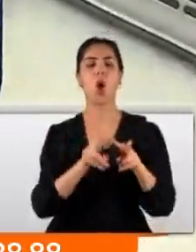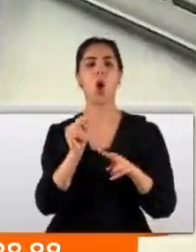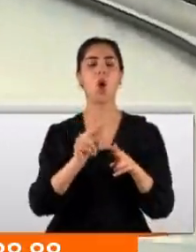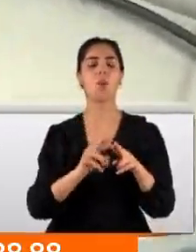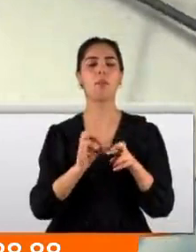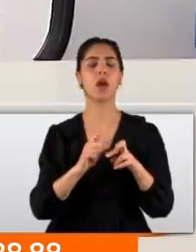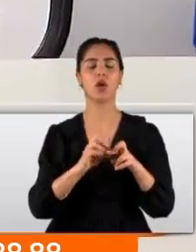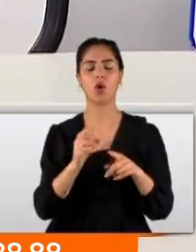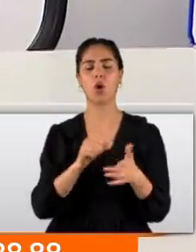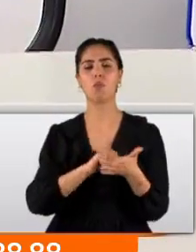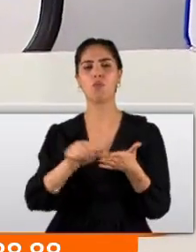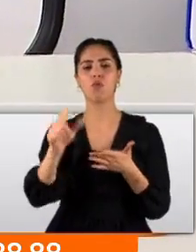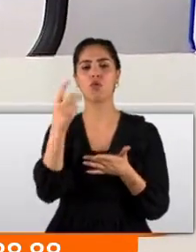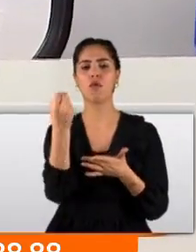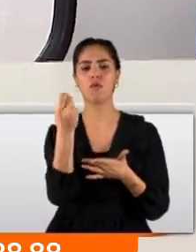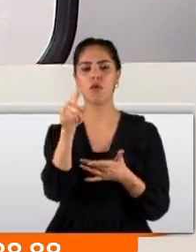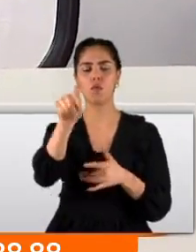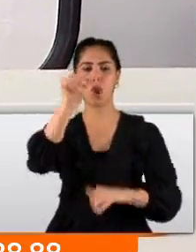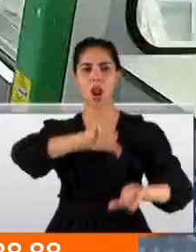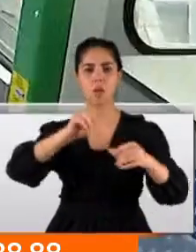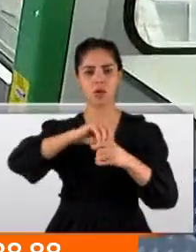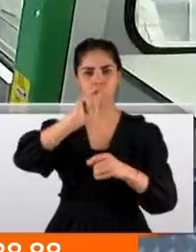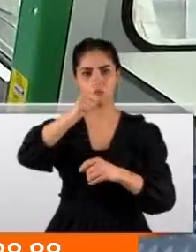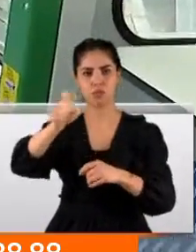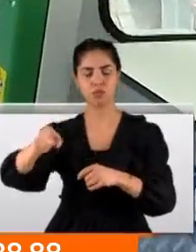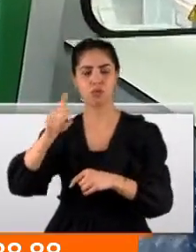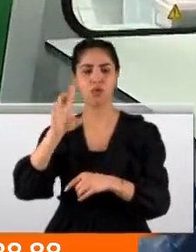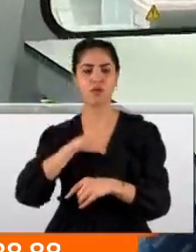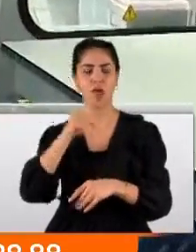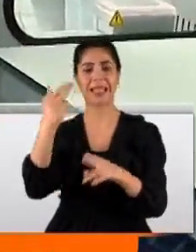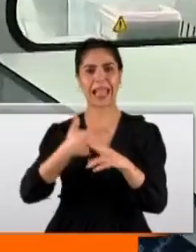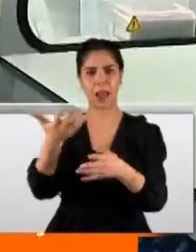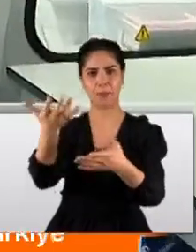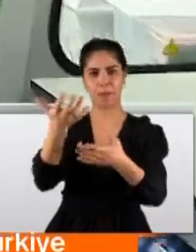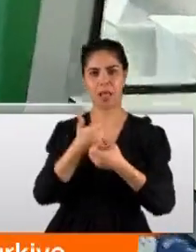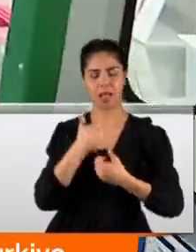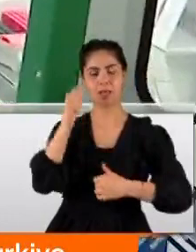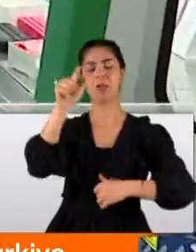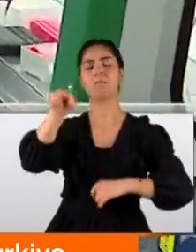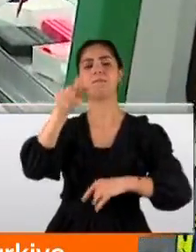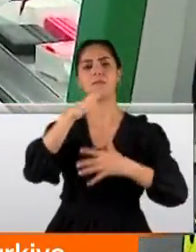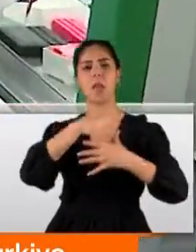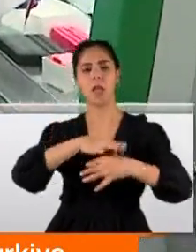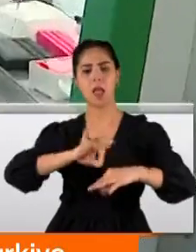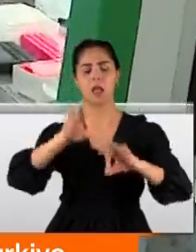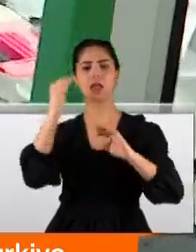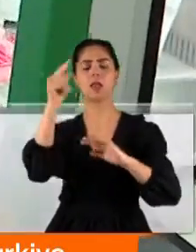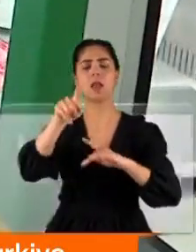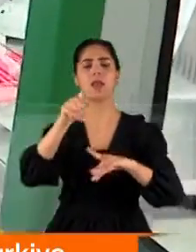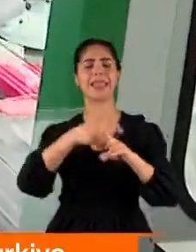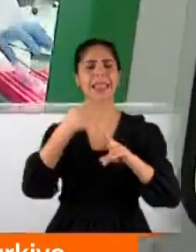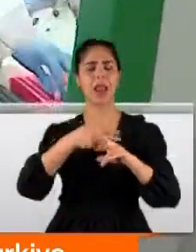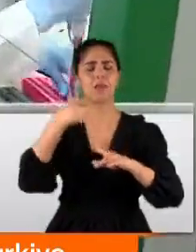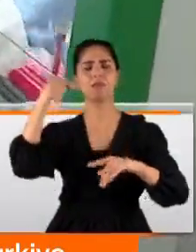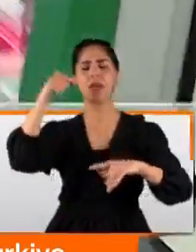tüm varyantlar işte bu laboratuvarda tespit ediliyor. Alınan numuneler bir dizi işlemden geçiriliyor ve yapılan testlerin